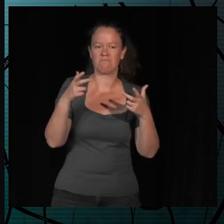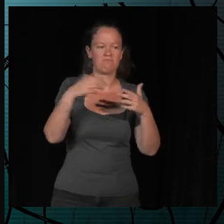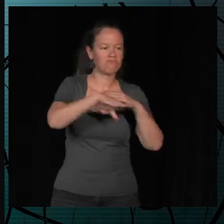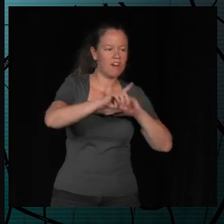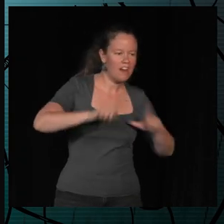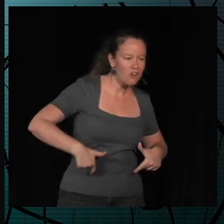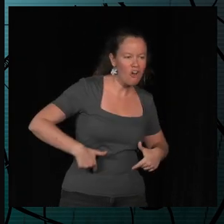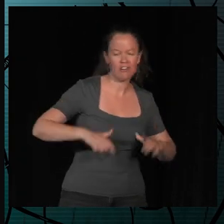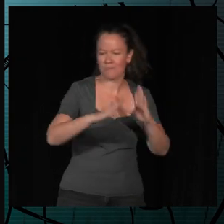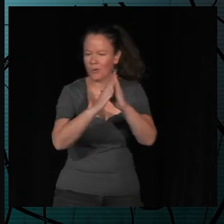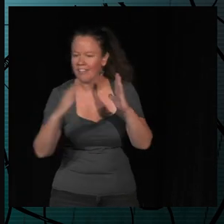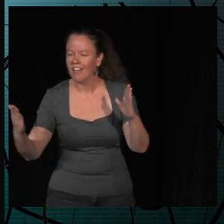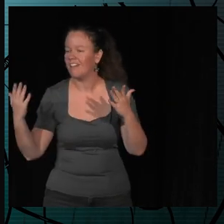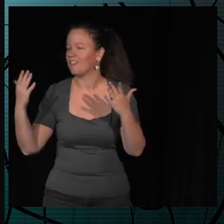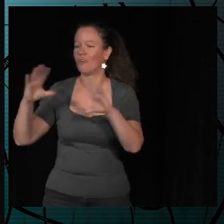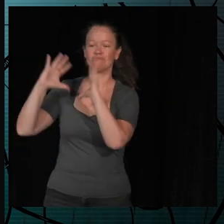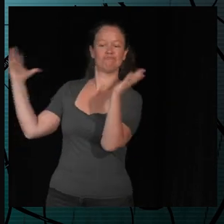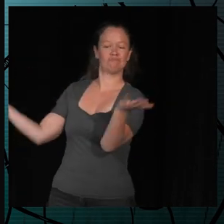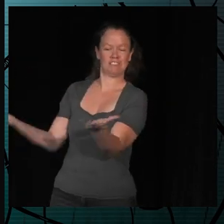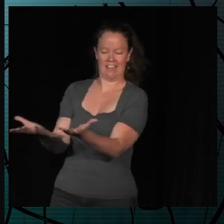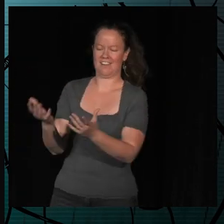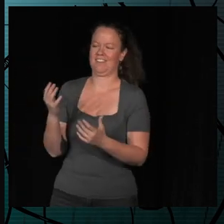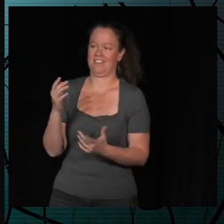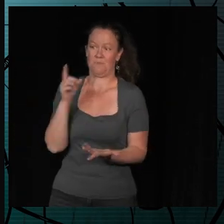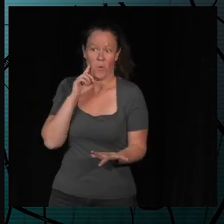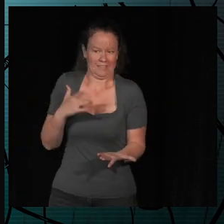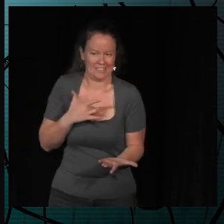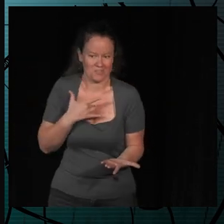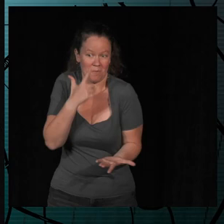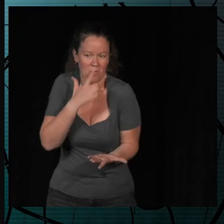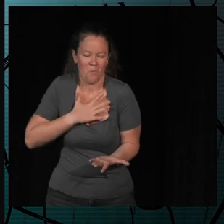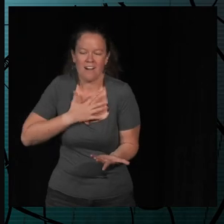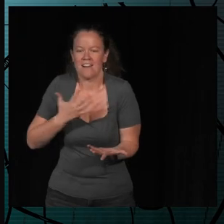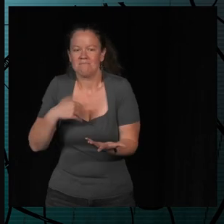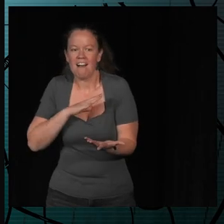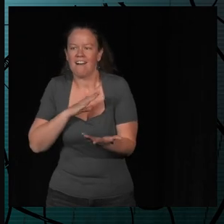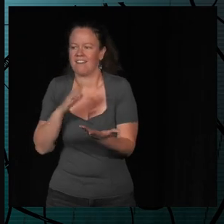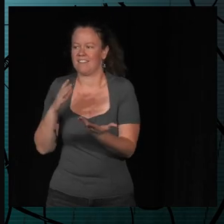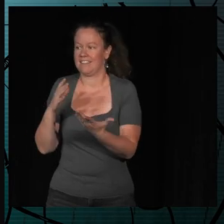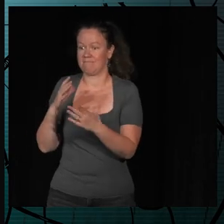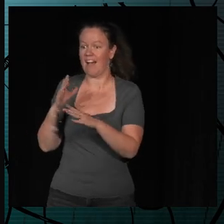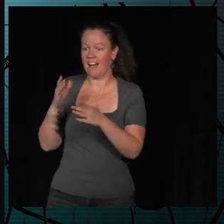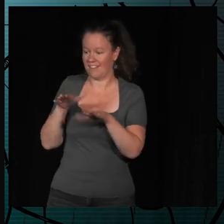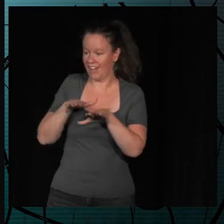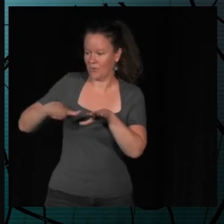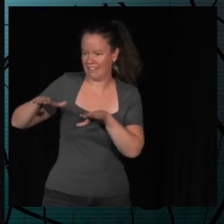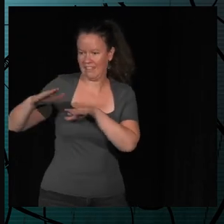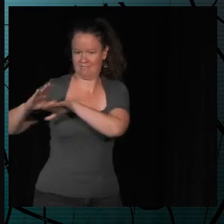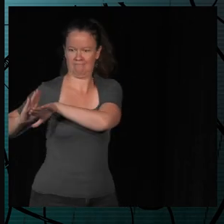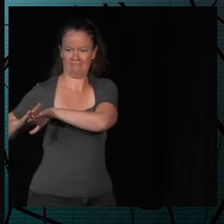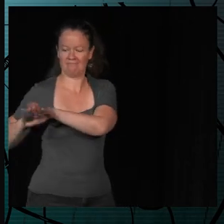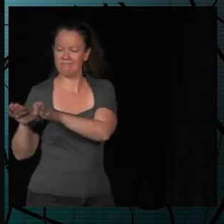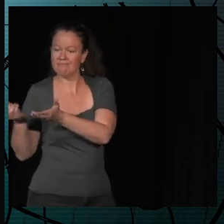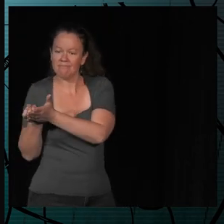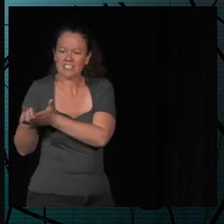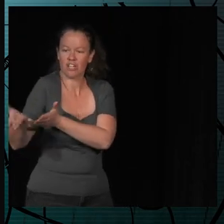médiathèques enfin les établissements publ tel qu'il quel qu'il soit c'est aussi l'aspect de prévention positive parce qu'on a quand